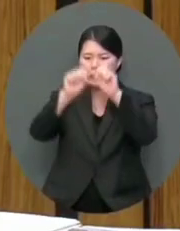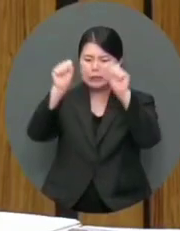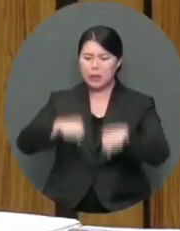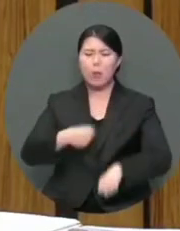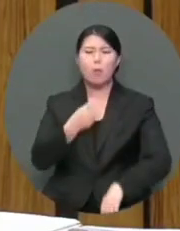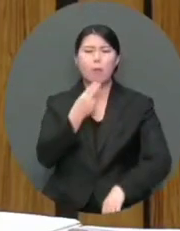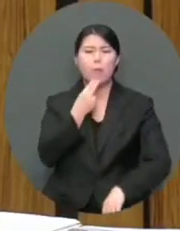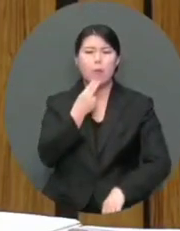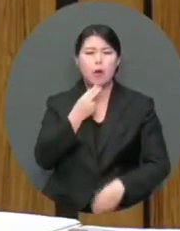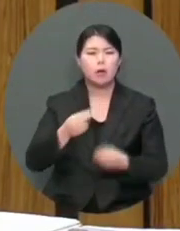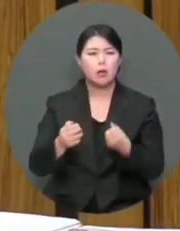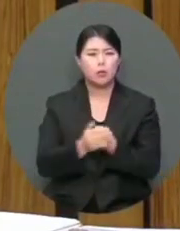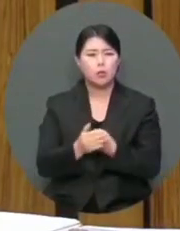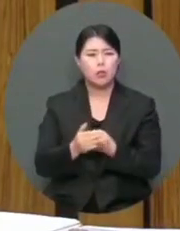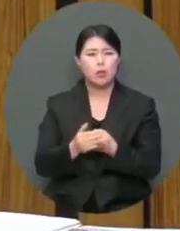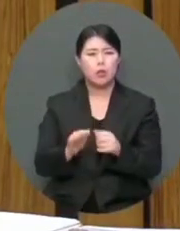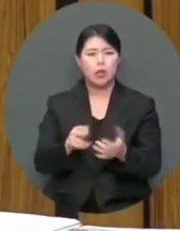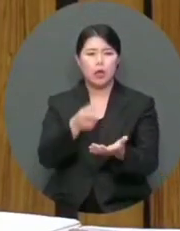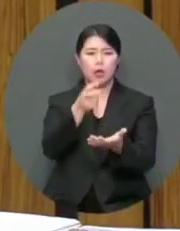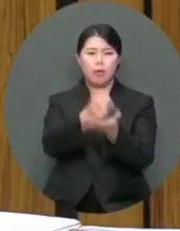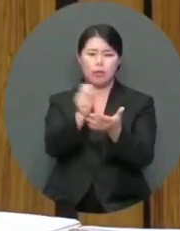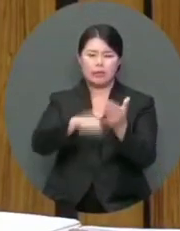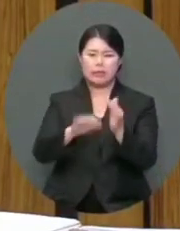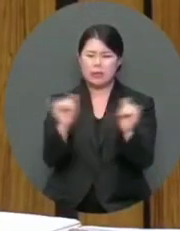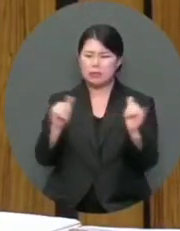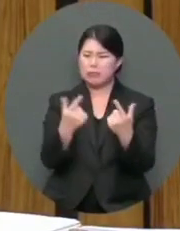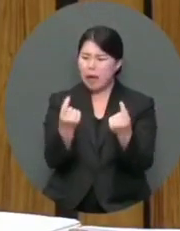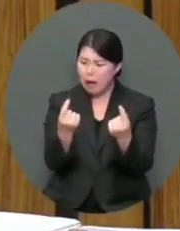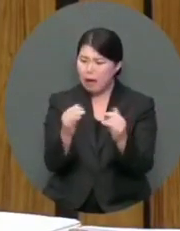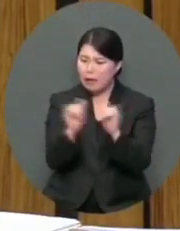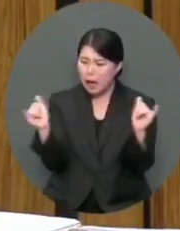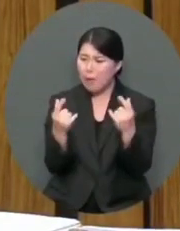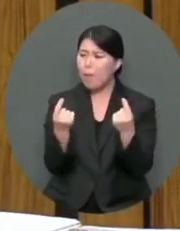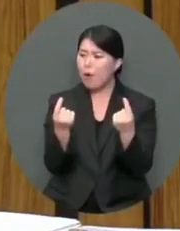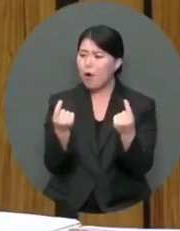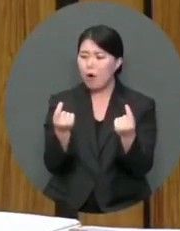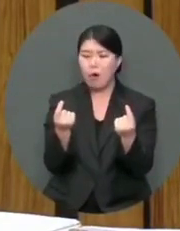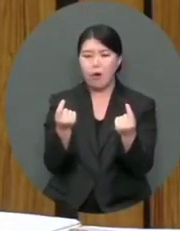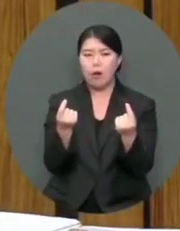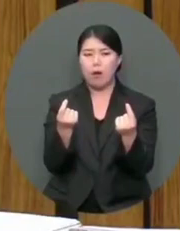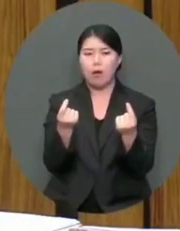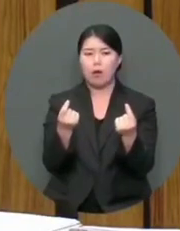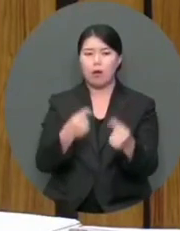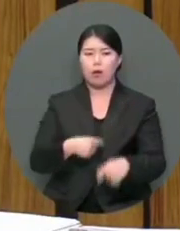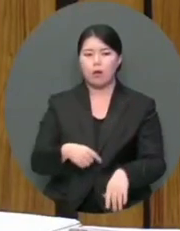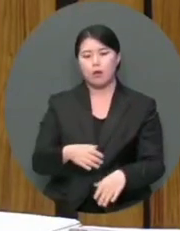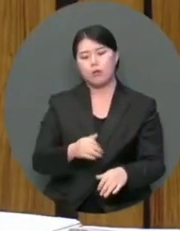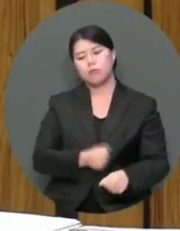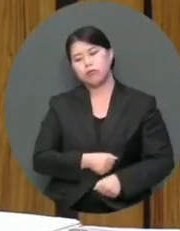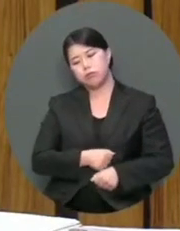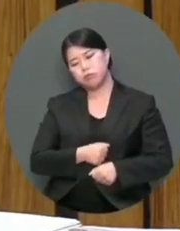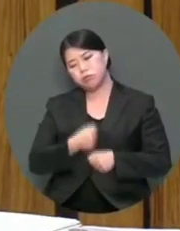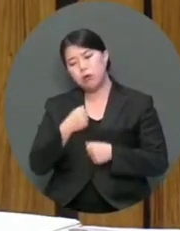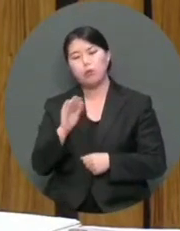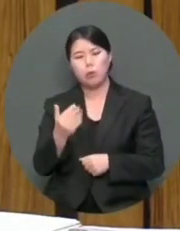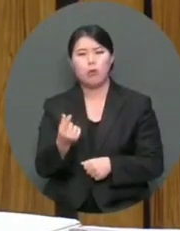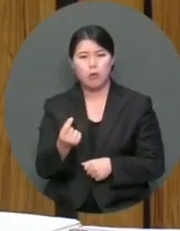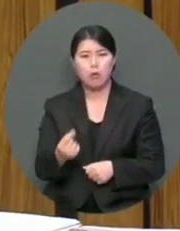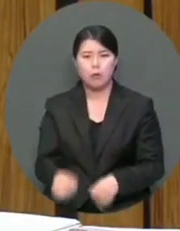없어지니까 법원 판사들도 인간이에요. 사람이에요. 나태해질 수밖에 없습니다.